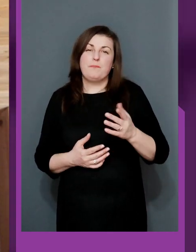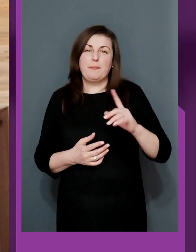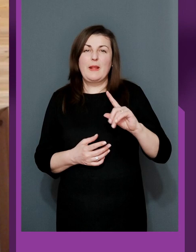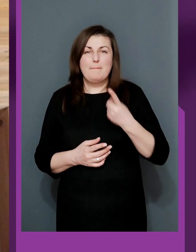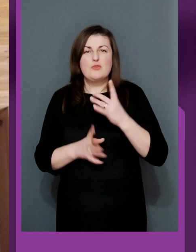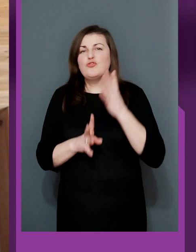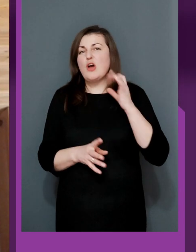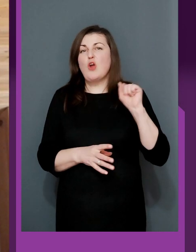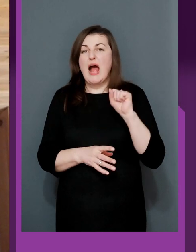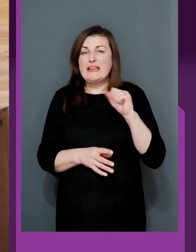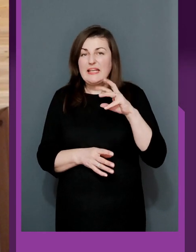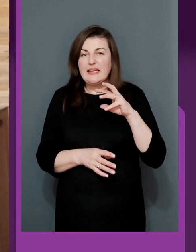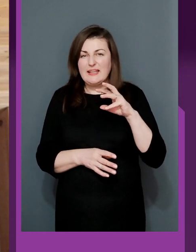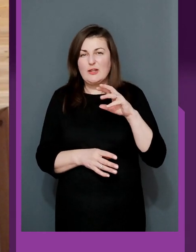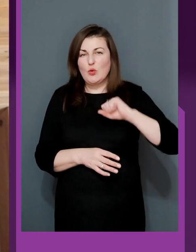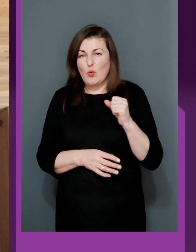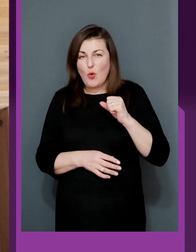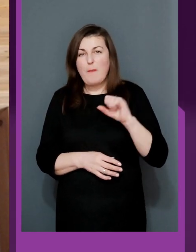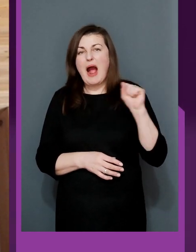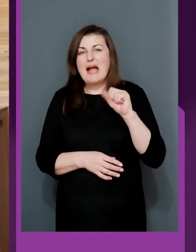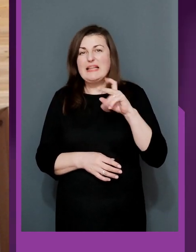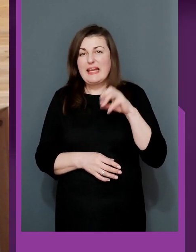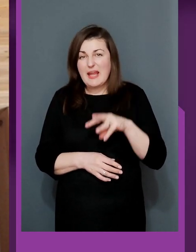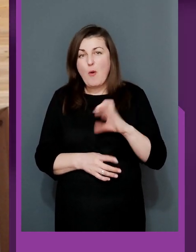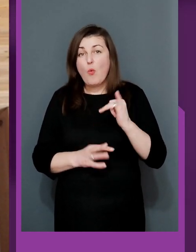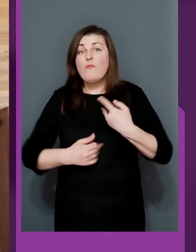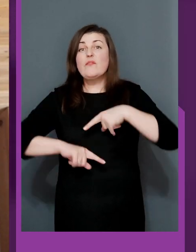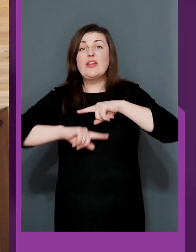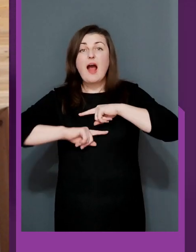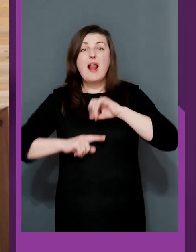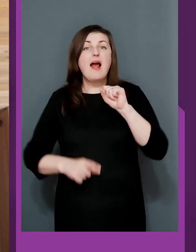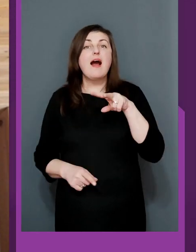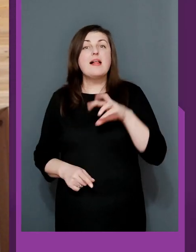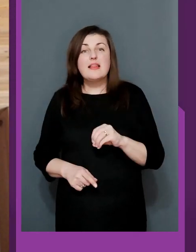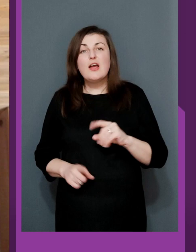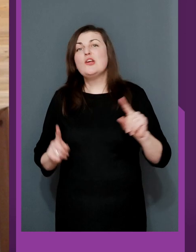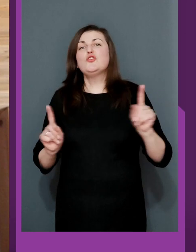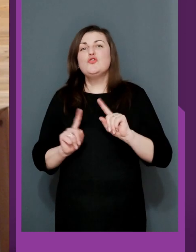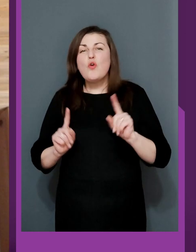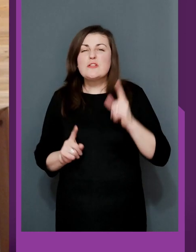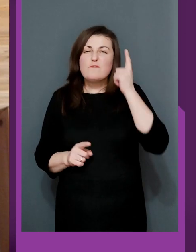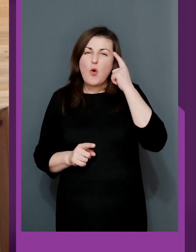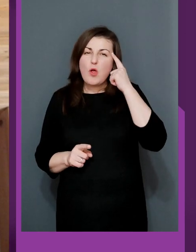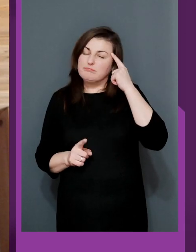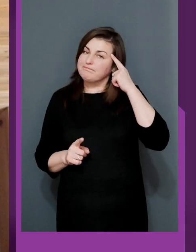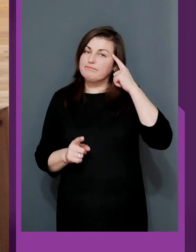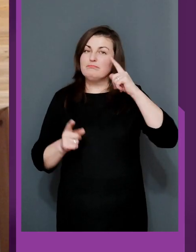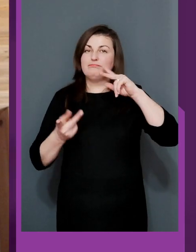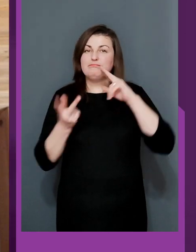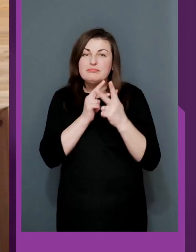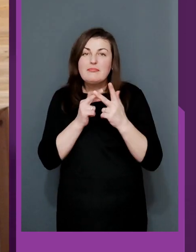першу чергу звичайно з другом Андрієм демчуком у фіналі АА але щось в голові